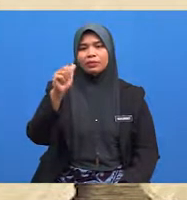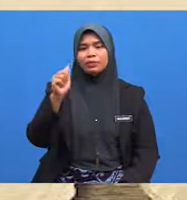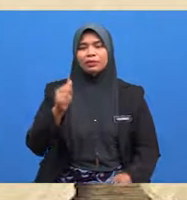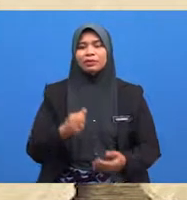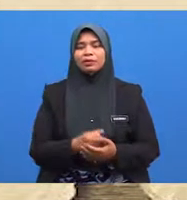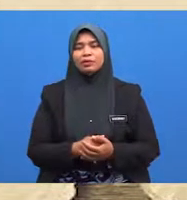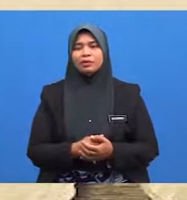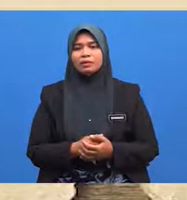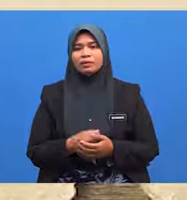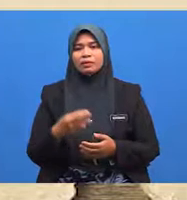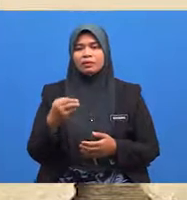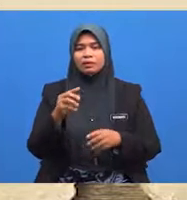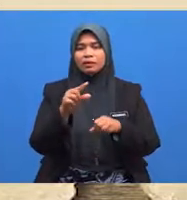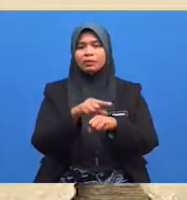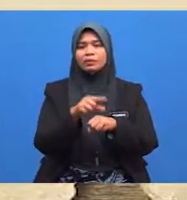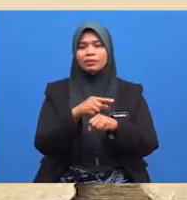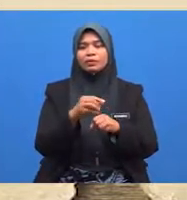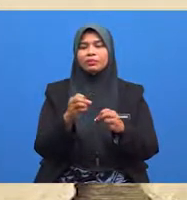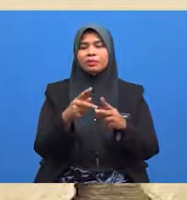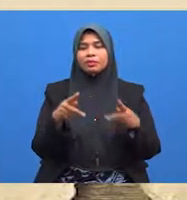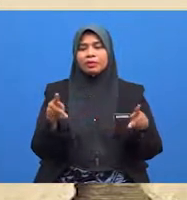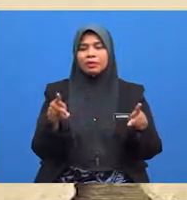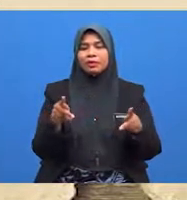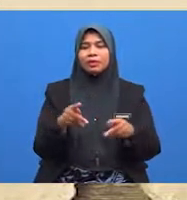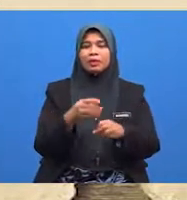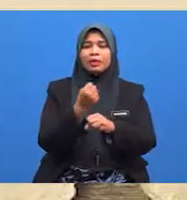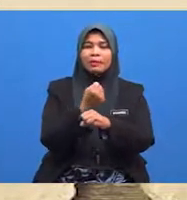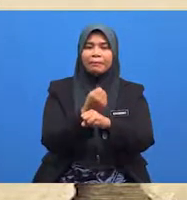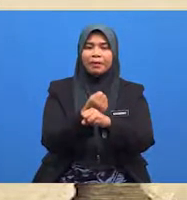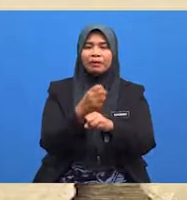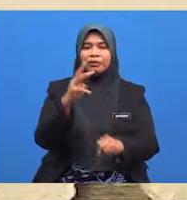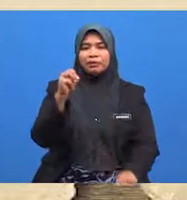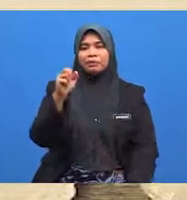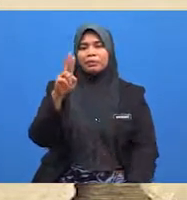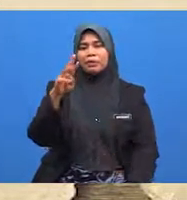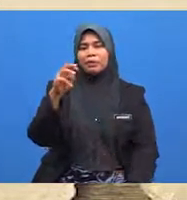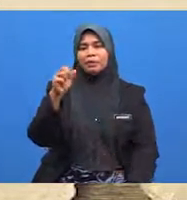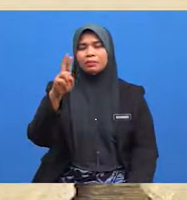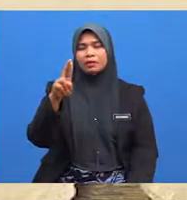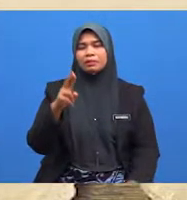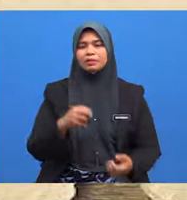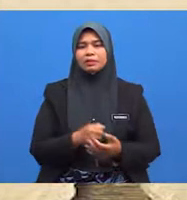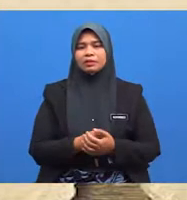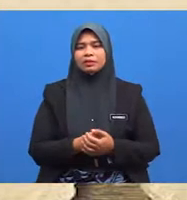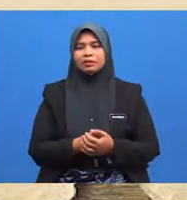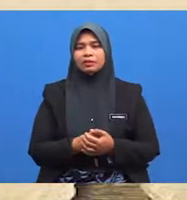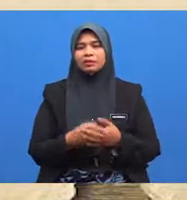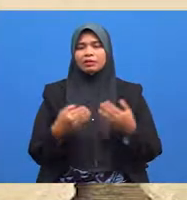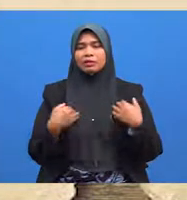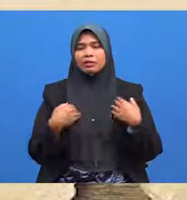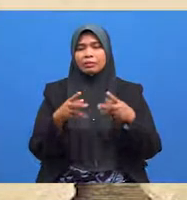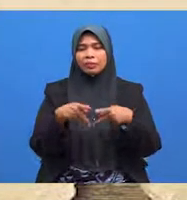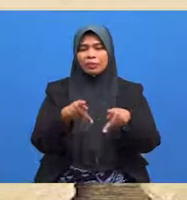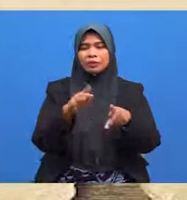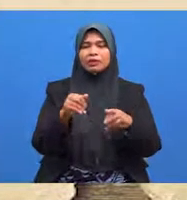Teknik Petra Dura melibatkan proses menatah batu pelbagai warna yang dipotong ke